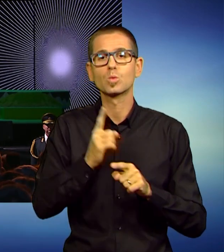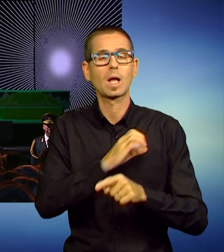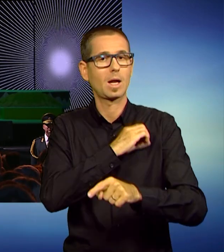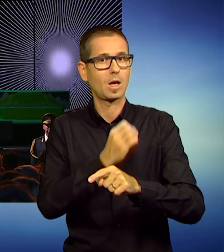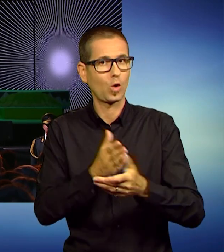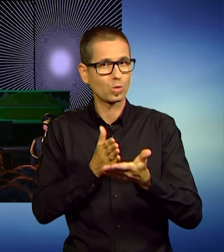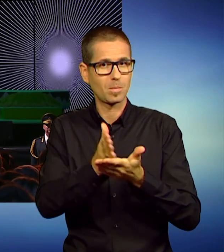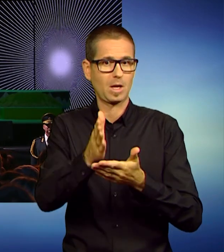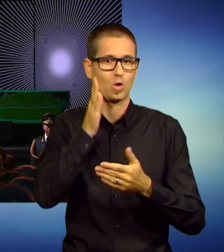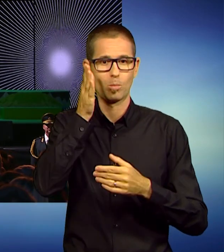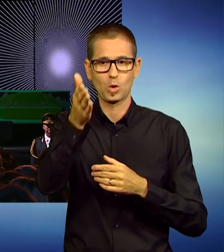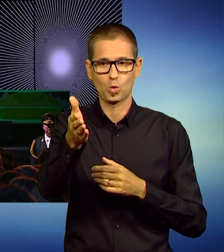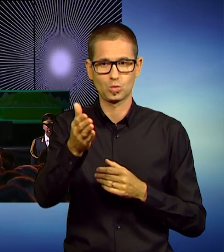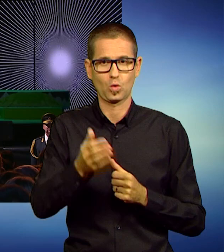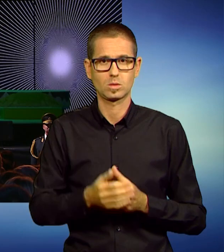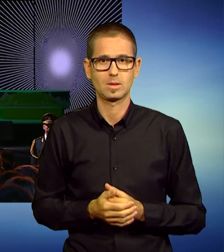usmerjeno v prihodnost.